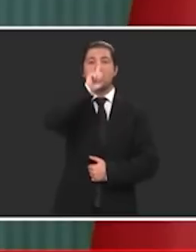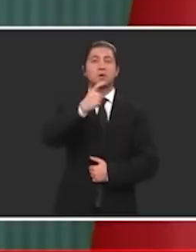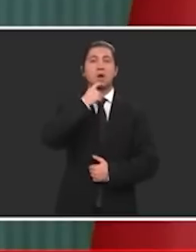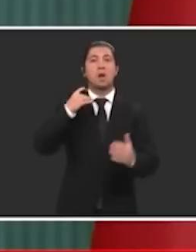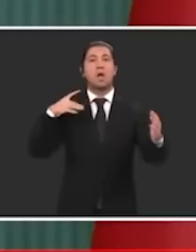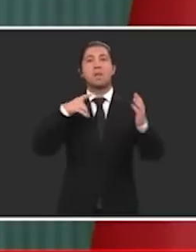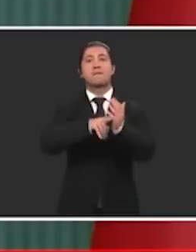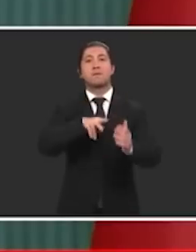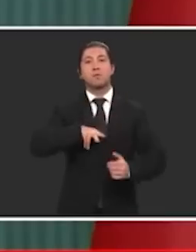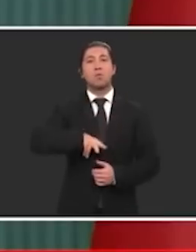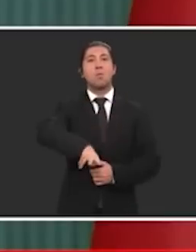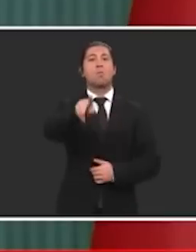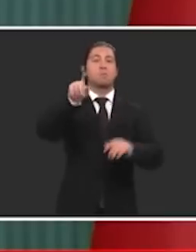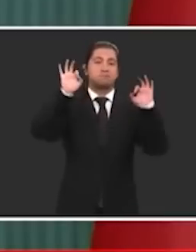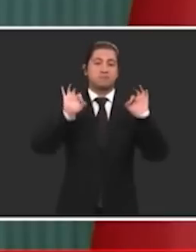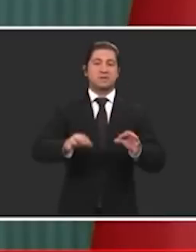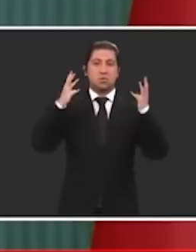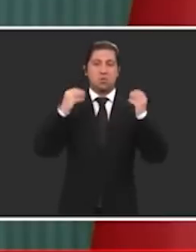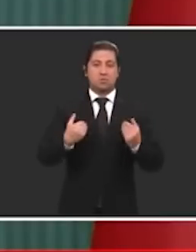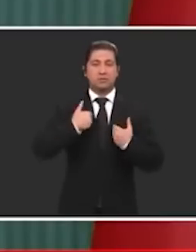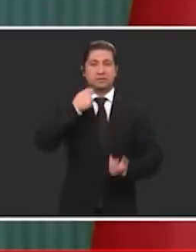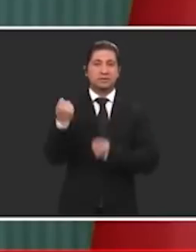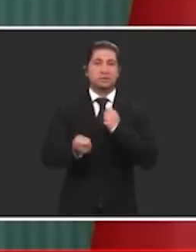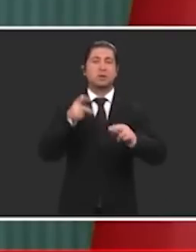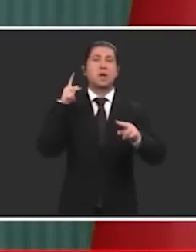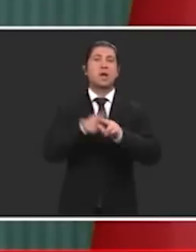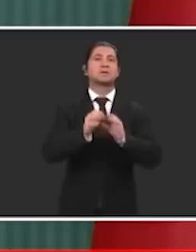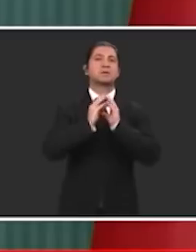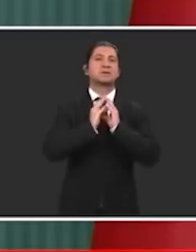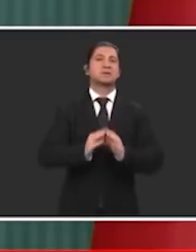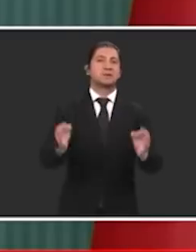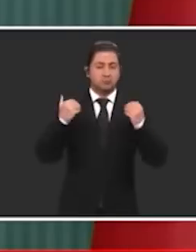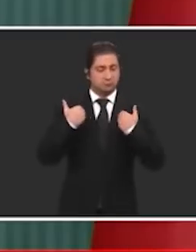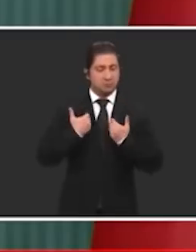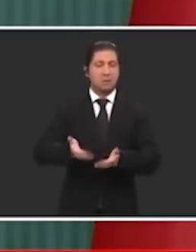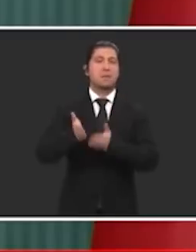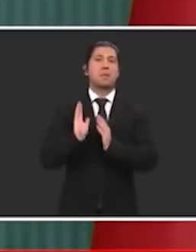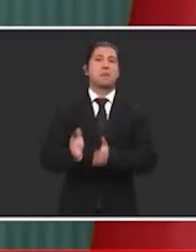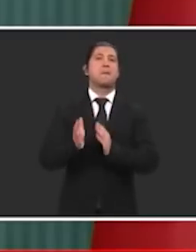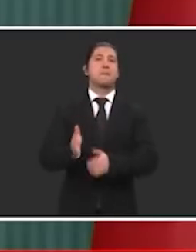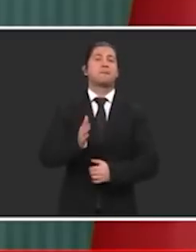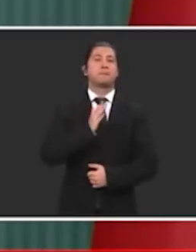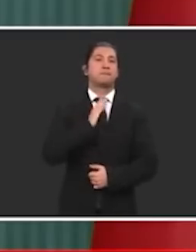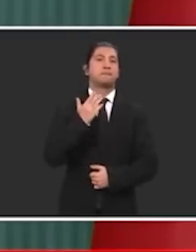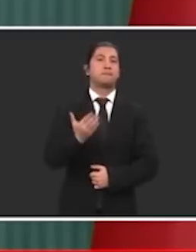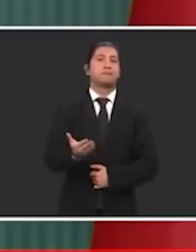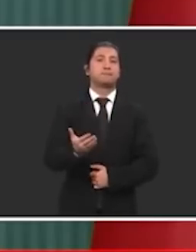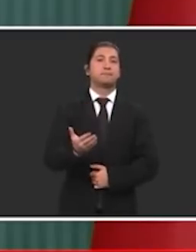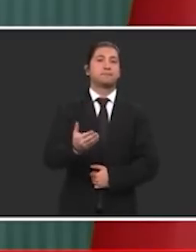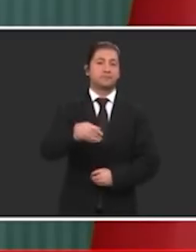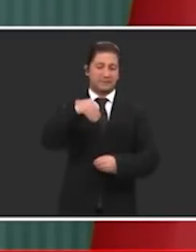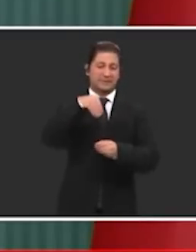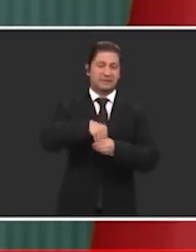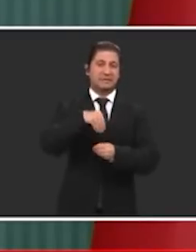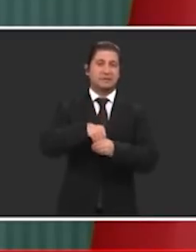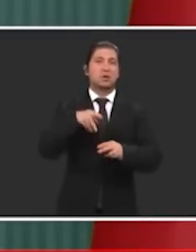hedefiyle çıktığımız yolculuğumuza kesintisiz bir şekilde devam ediyoruz. İçeride